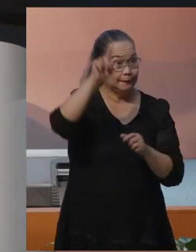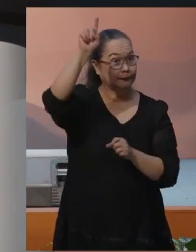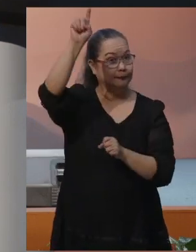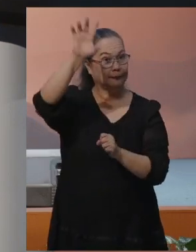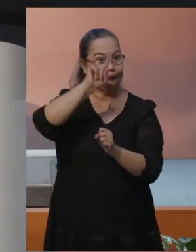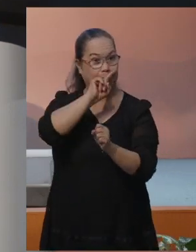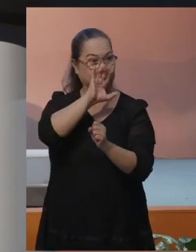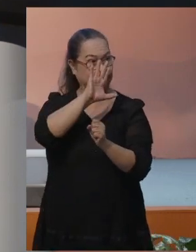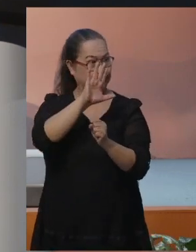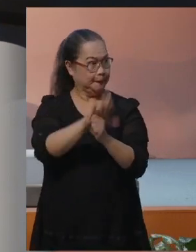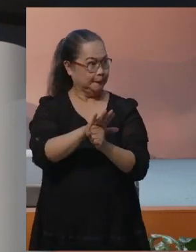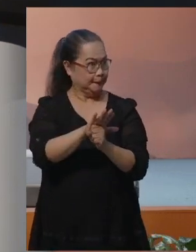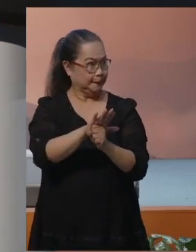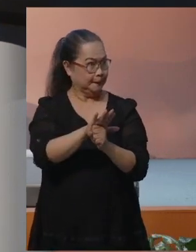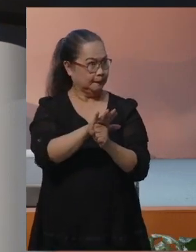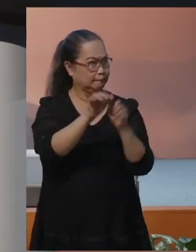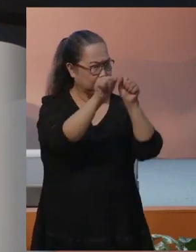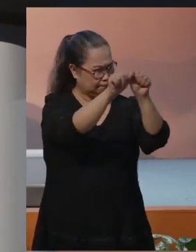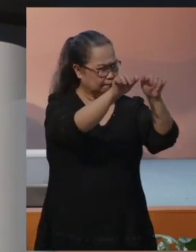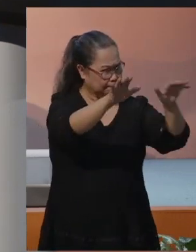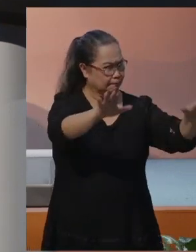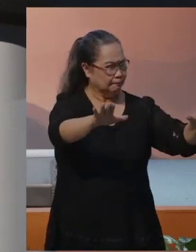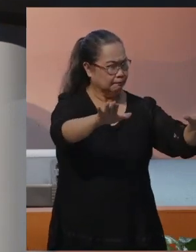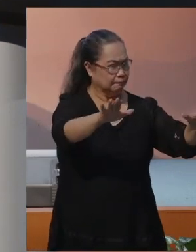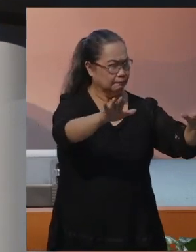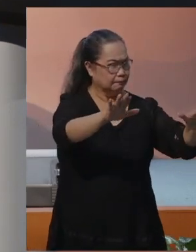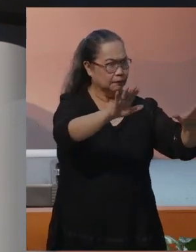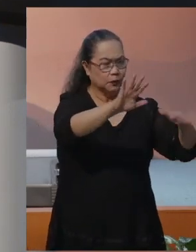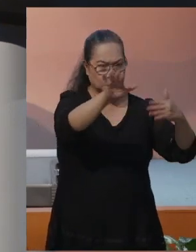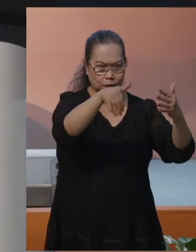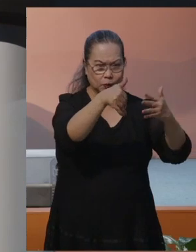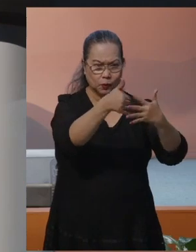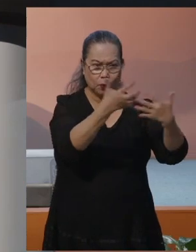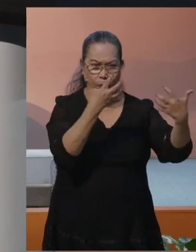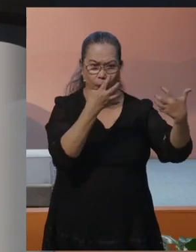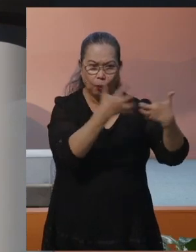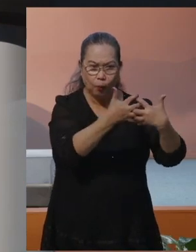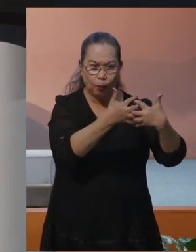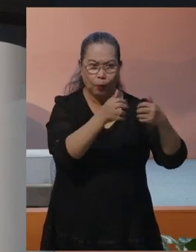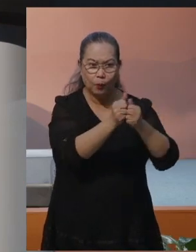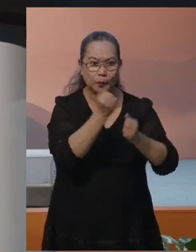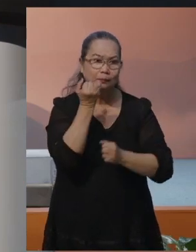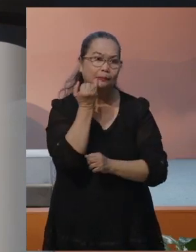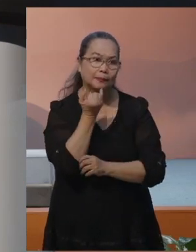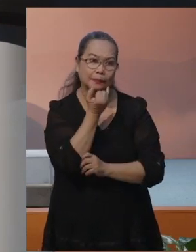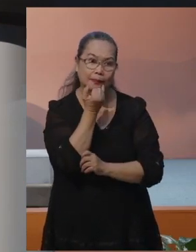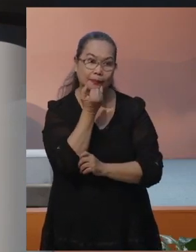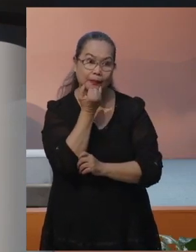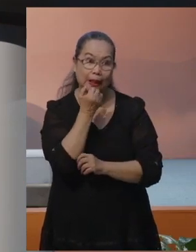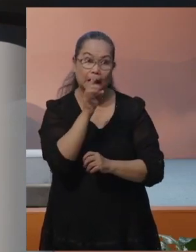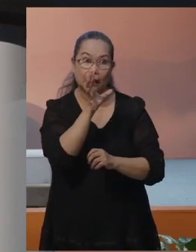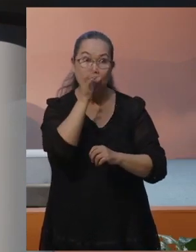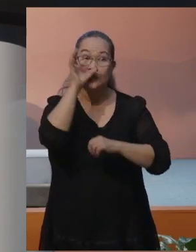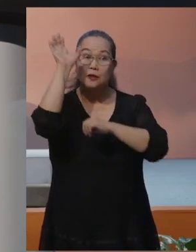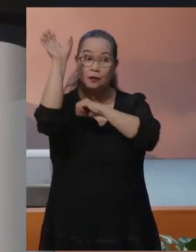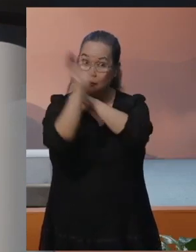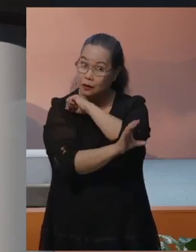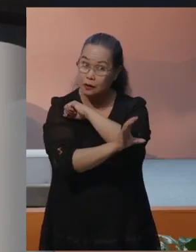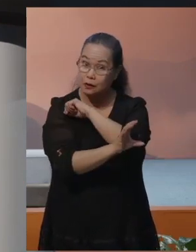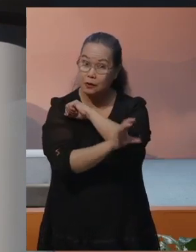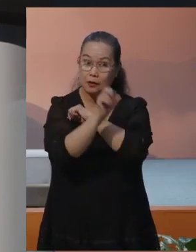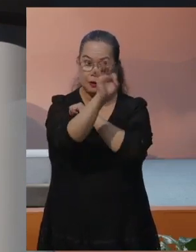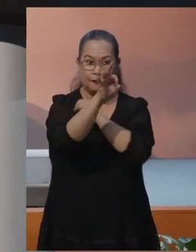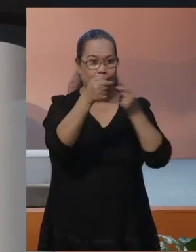Diyos ang pagpapala sa mga kasundo ng Israel at sumpa sa mga kalaban